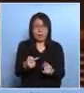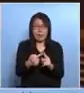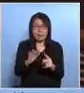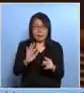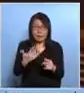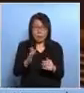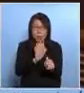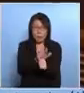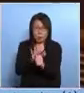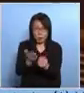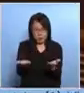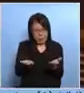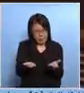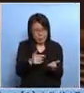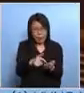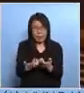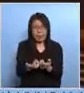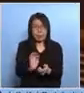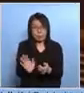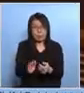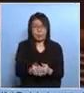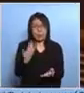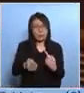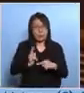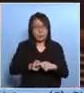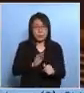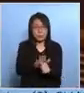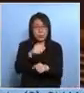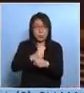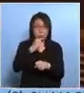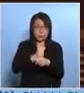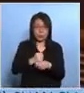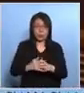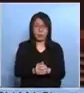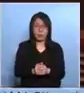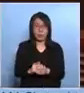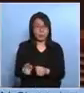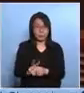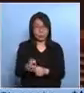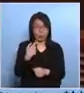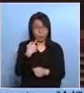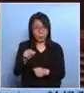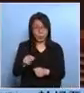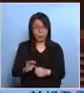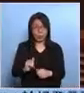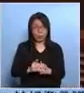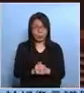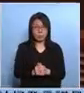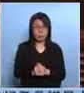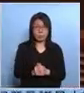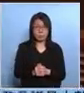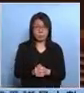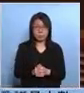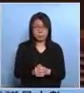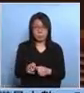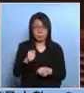對嗰啲數嚇、啊。但係原來保就業啊，呢、這個都係好簡單嘅事嚟嘅啫噃，你係